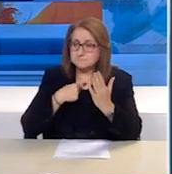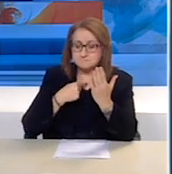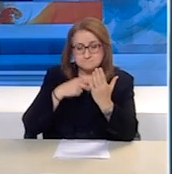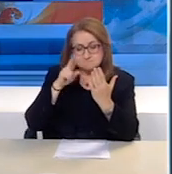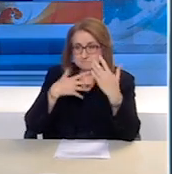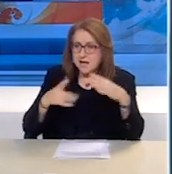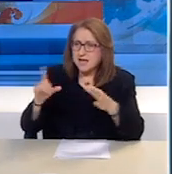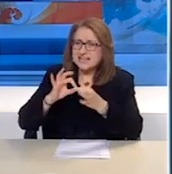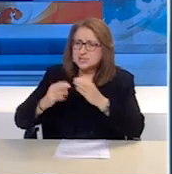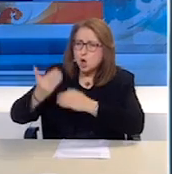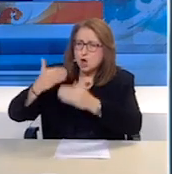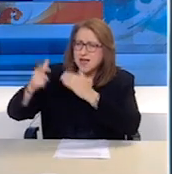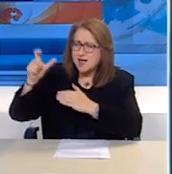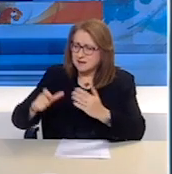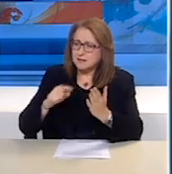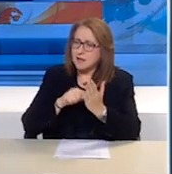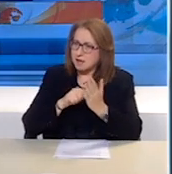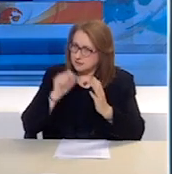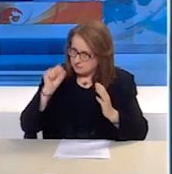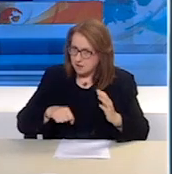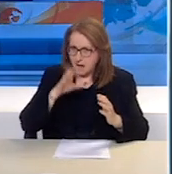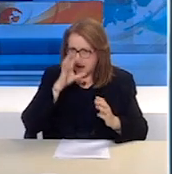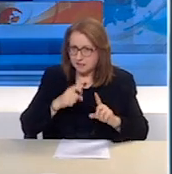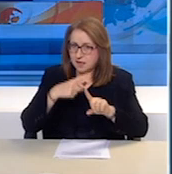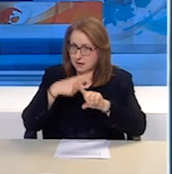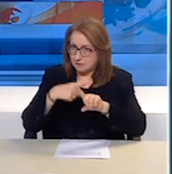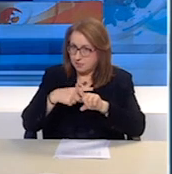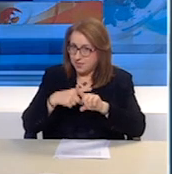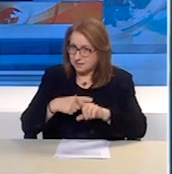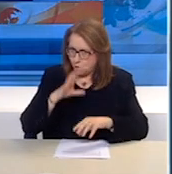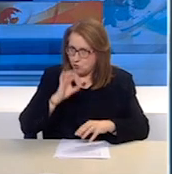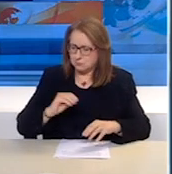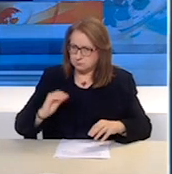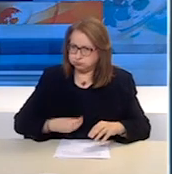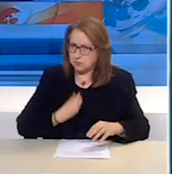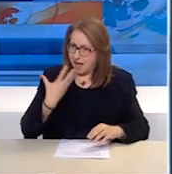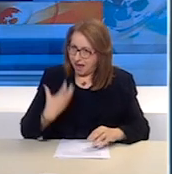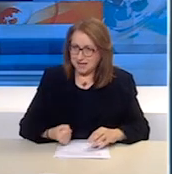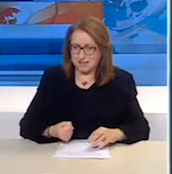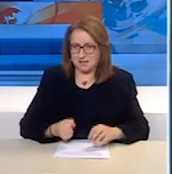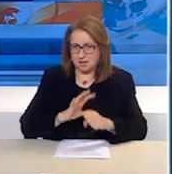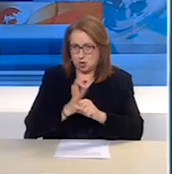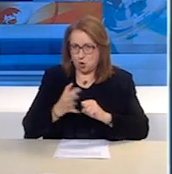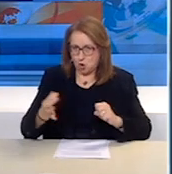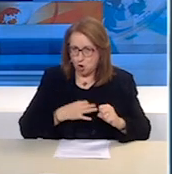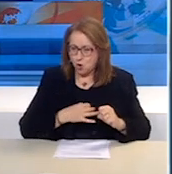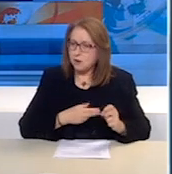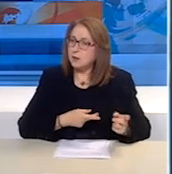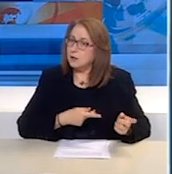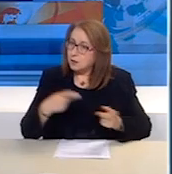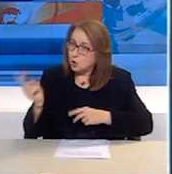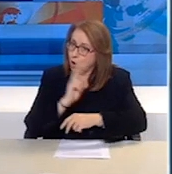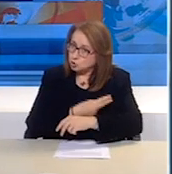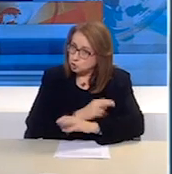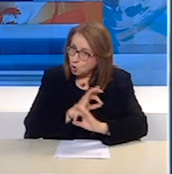οποία ήταν θετική στην παρουσία του ιού και είχε συμπτωματολογία, νοσηλεύτηκε για τον ιό και εξήλθε